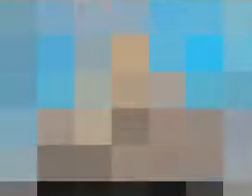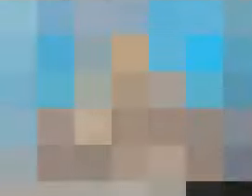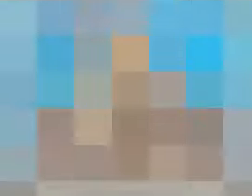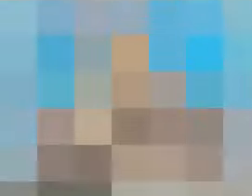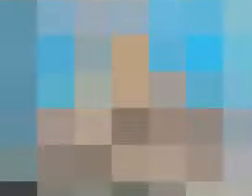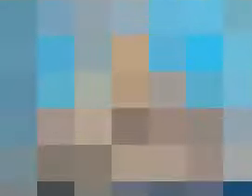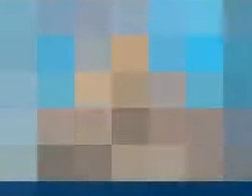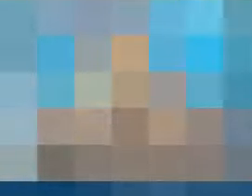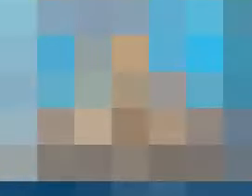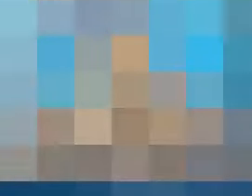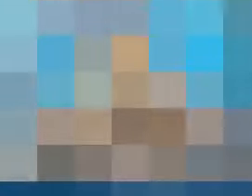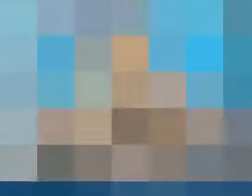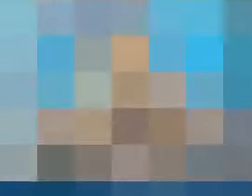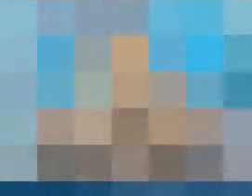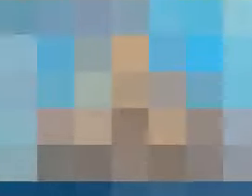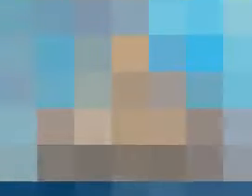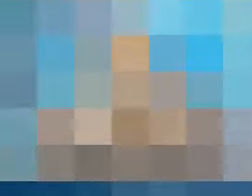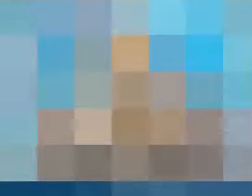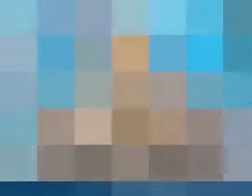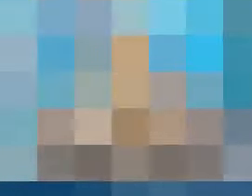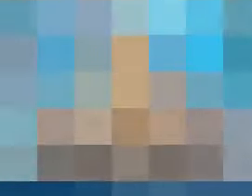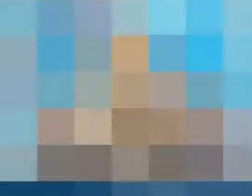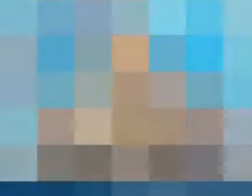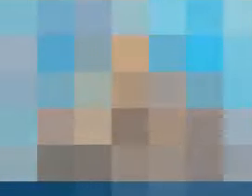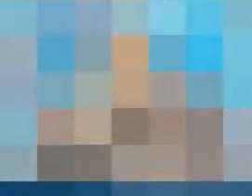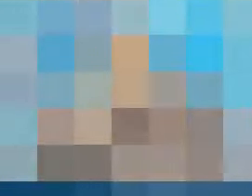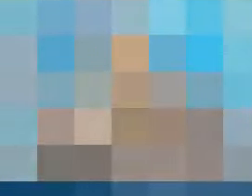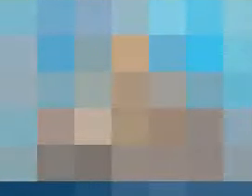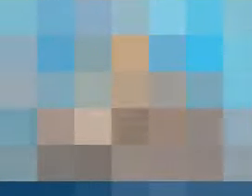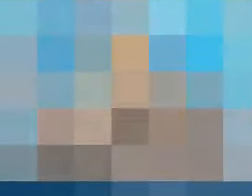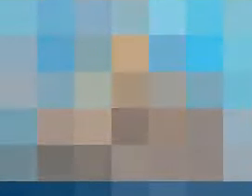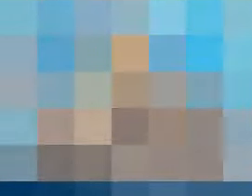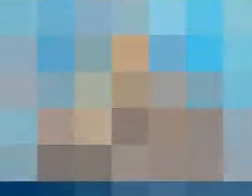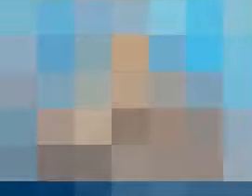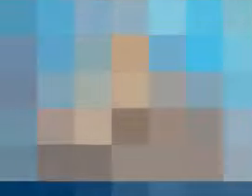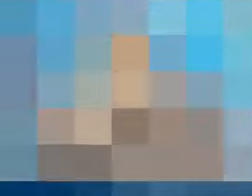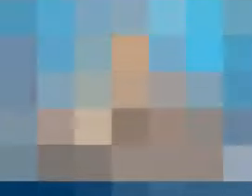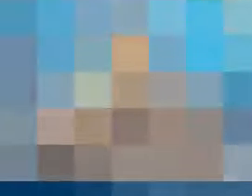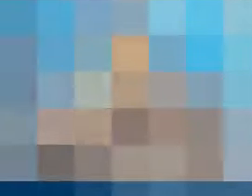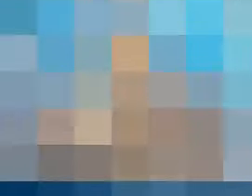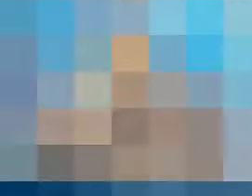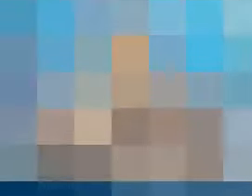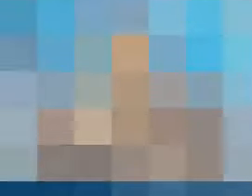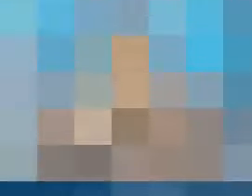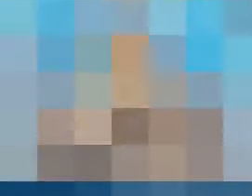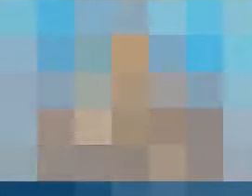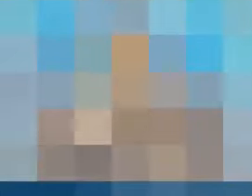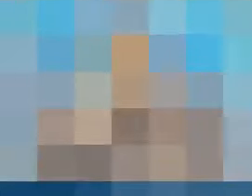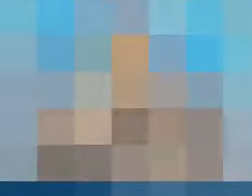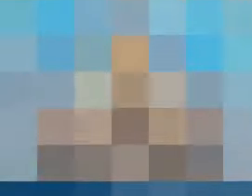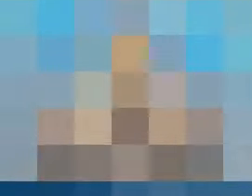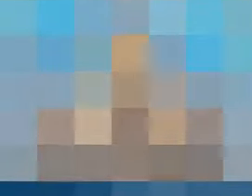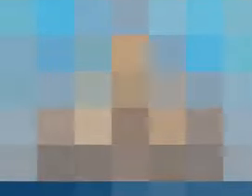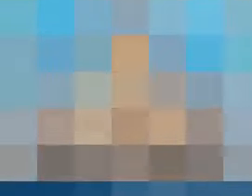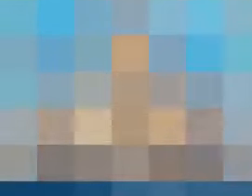قوات الاحتلال غارات استهدفت خلالها منازل الفلسطينيين في رفح وخان يونس في جنوب القطاع. ومن جانبها